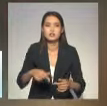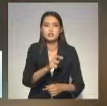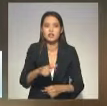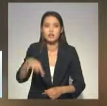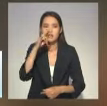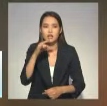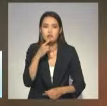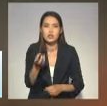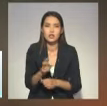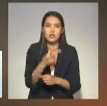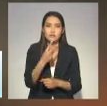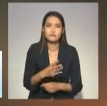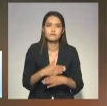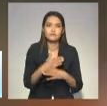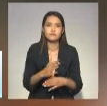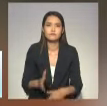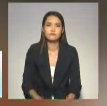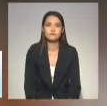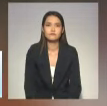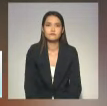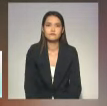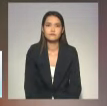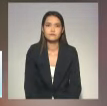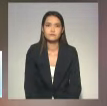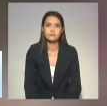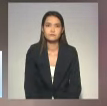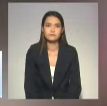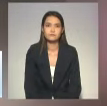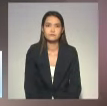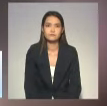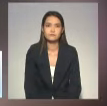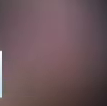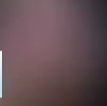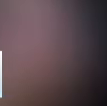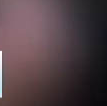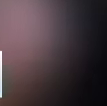Казахстана. Дильназ Насекенова, Ирина Якунина, Ахмат Абазарбай, Астана Таймс.